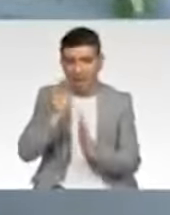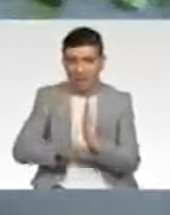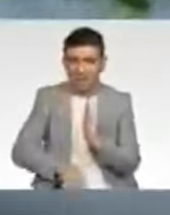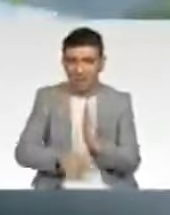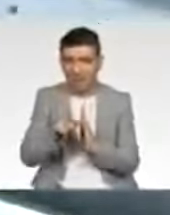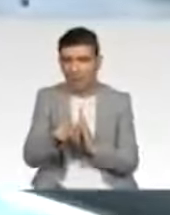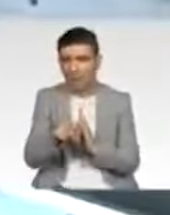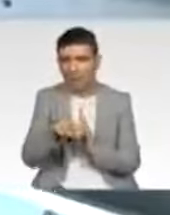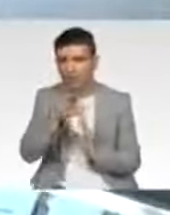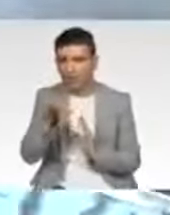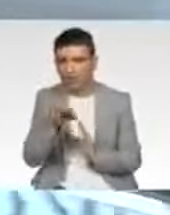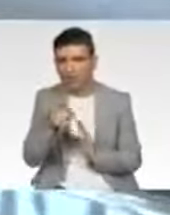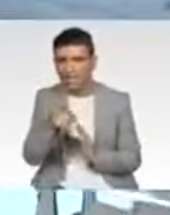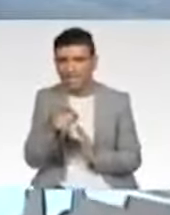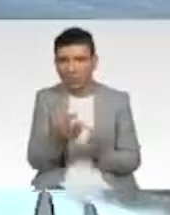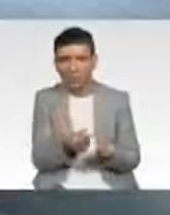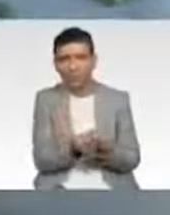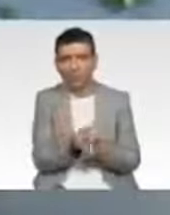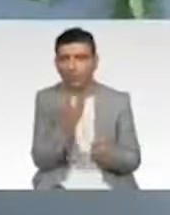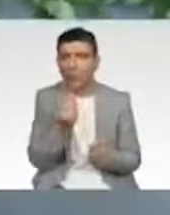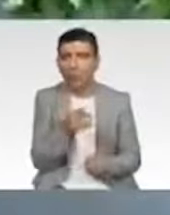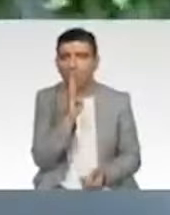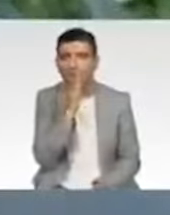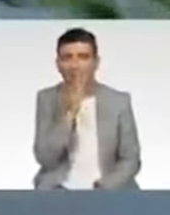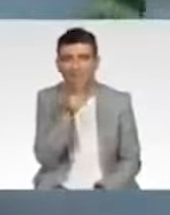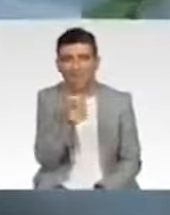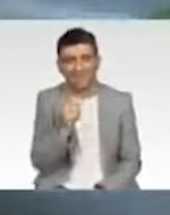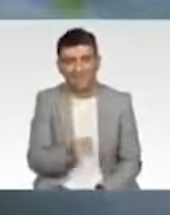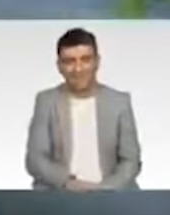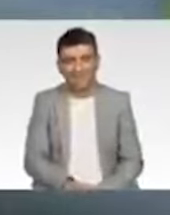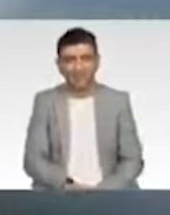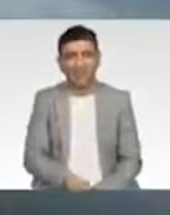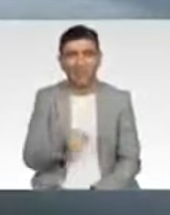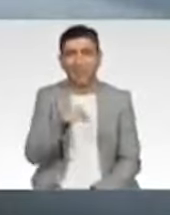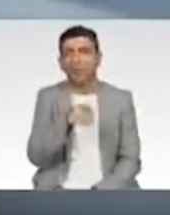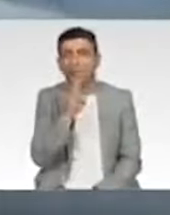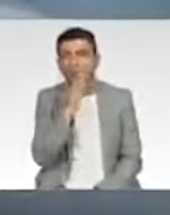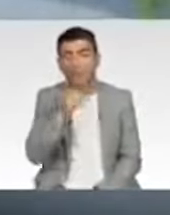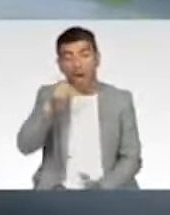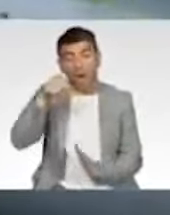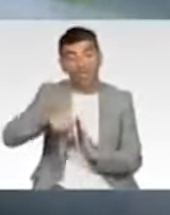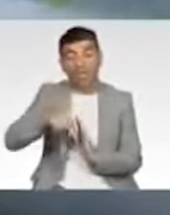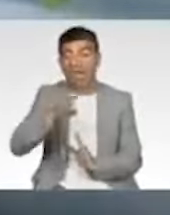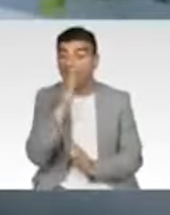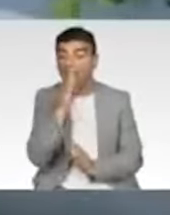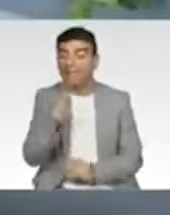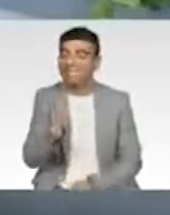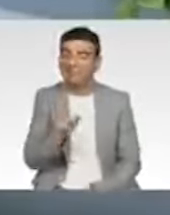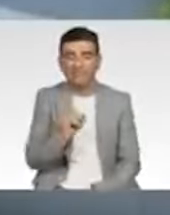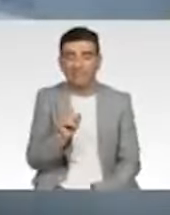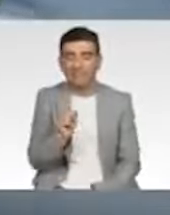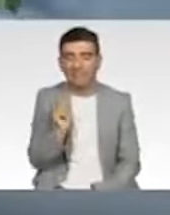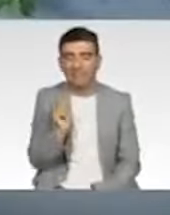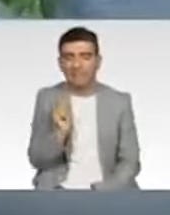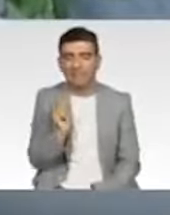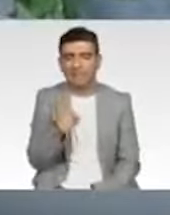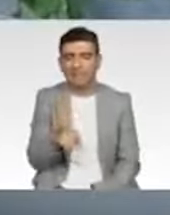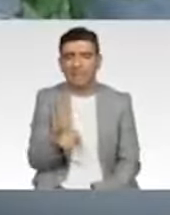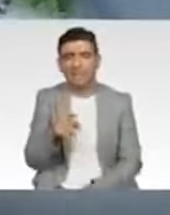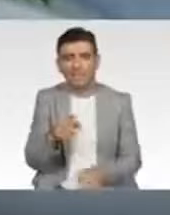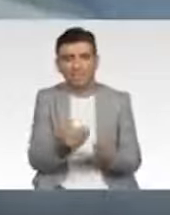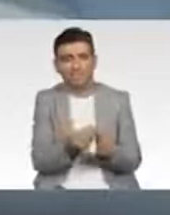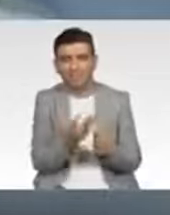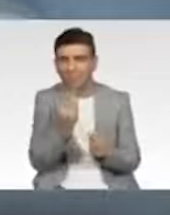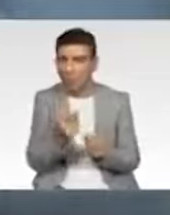çayın kadifemsi hal aldırıyoruz yapraklarına. Bu yapraklar aşağıdaki yapraklar gibi değil. Kadifemsi